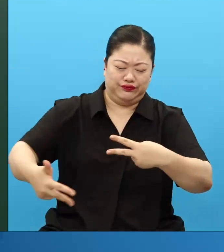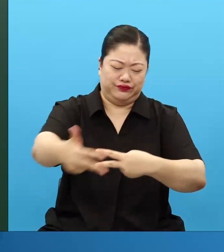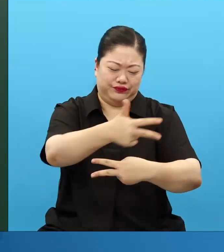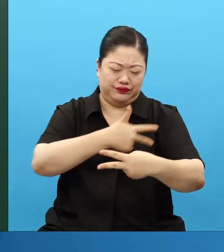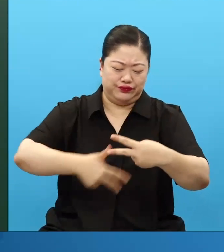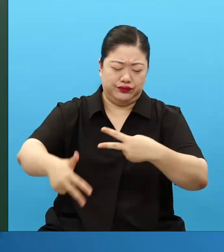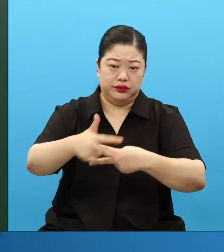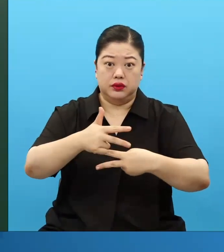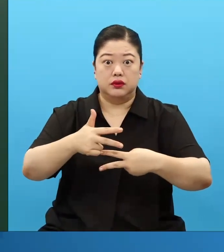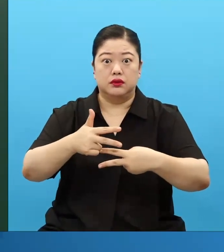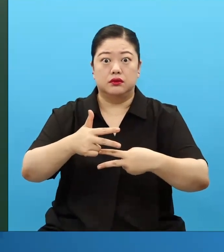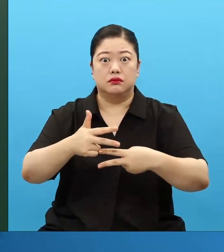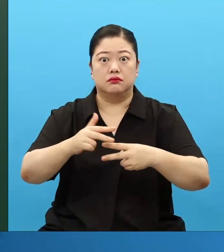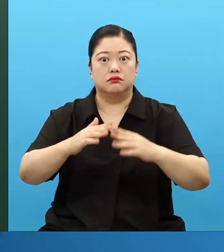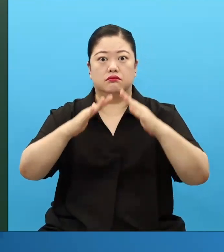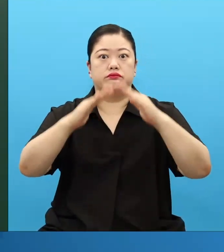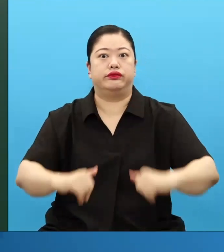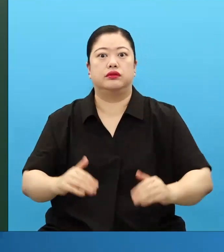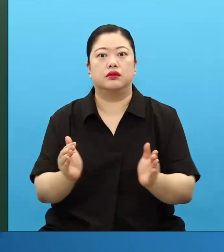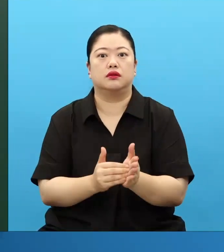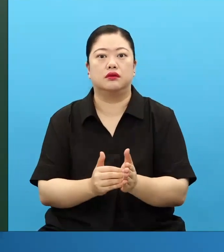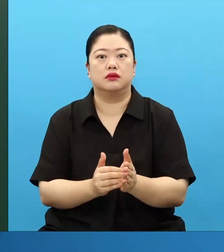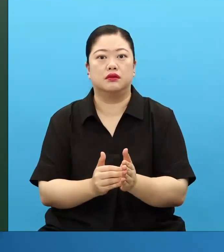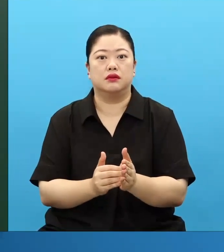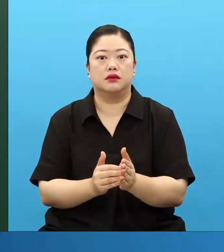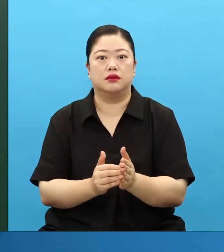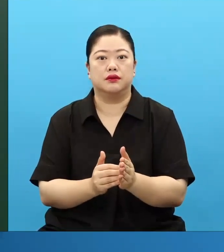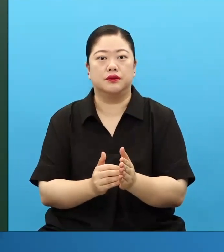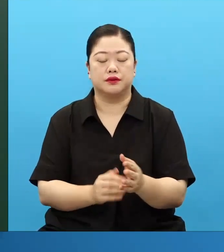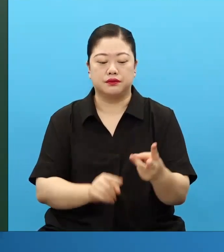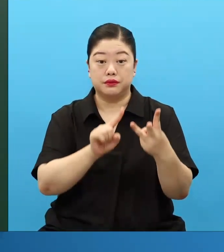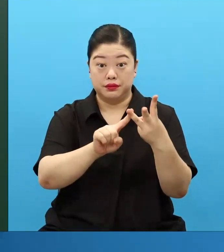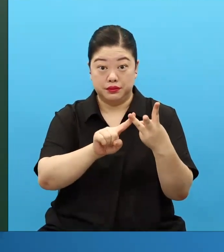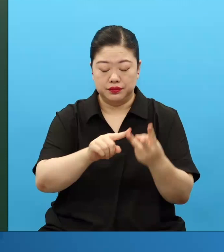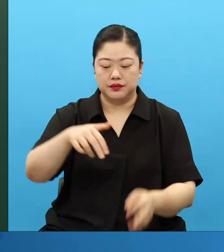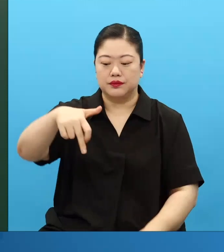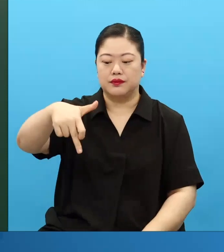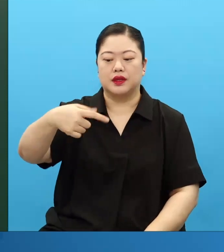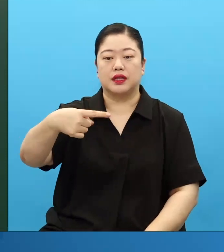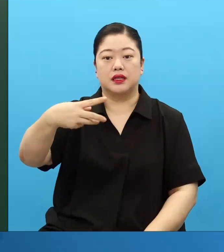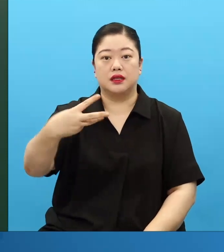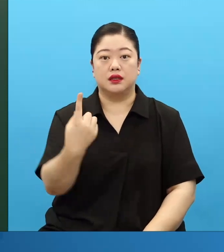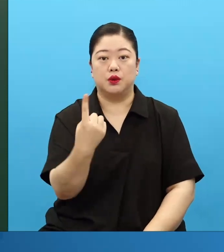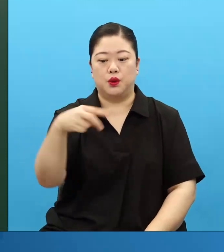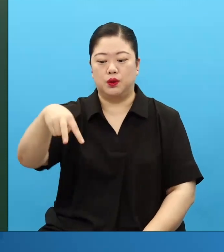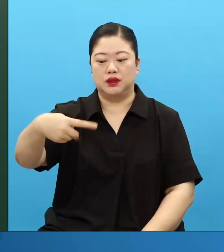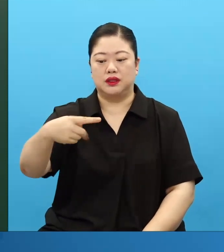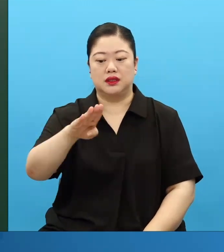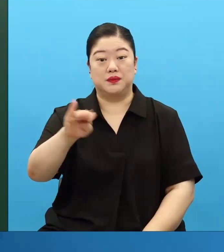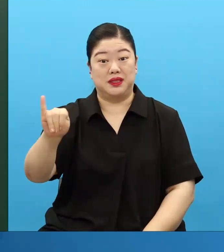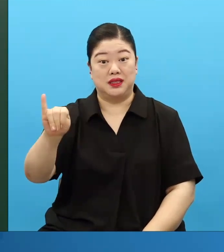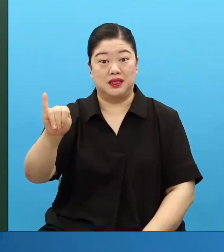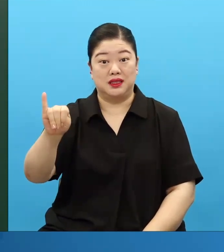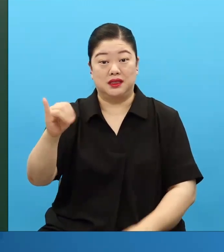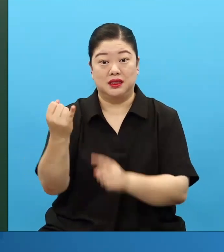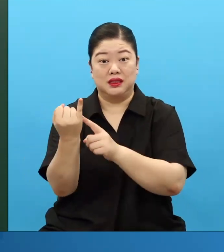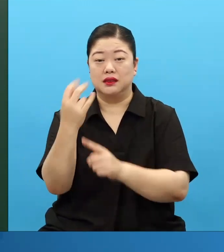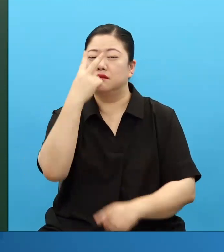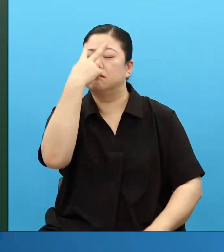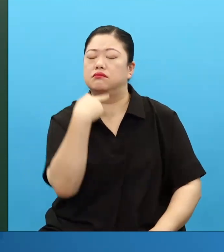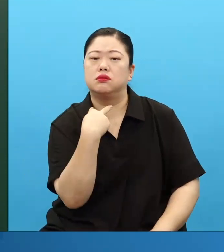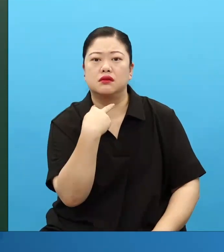돼야 되고요. 중직자들 이 힘부터 얻어야 됩니다. Business people, this must take place first, and our church officers, you must gain this power first. 그러니 다른